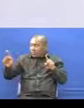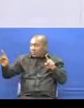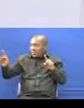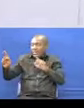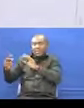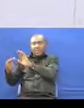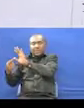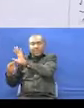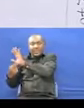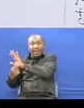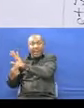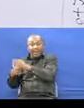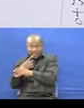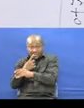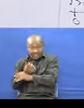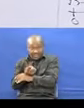gani? Tulisema